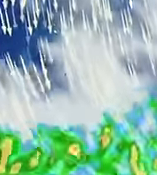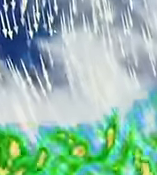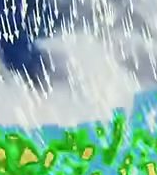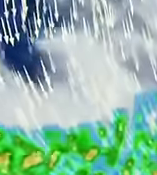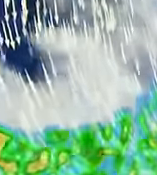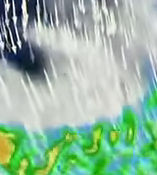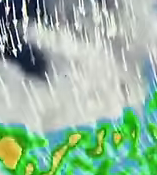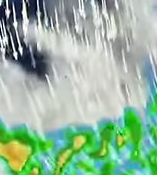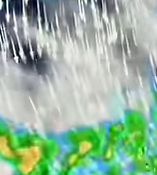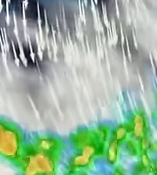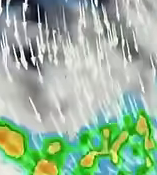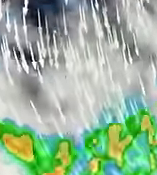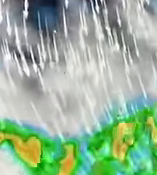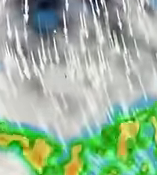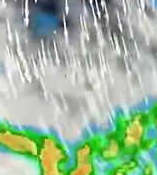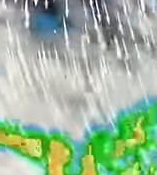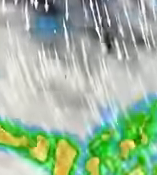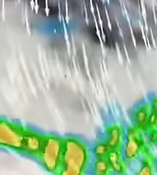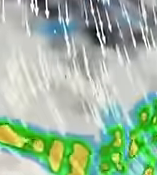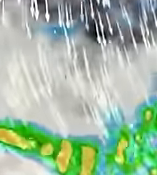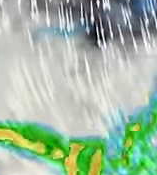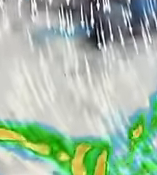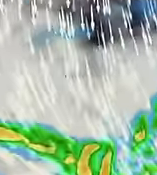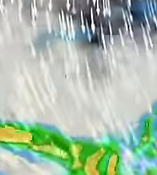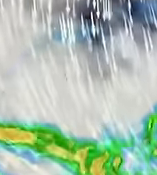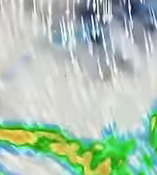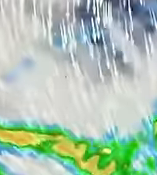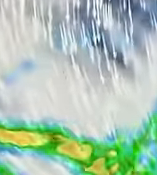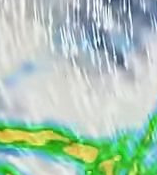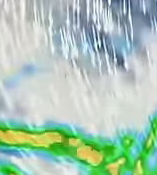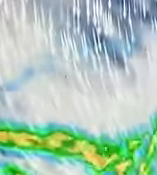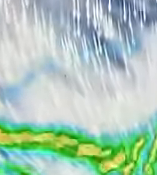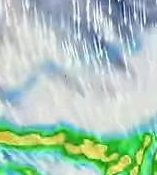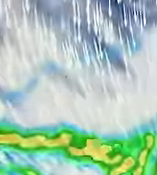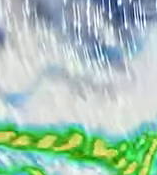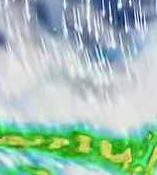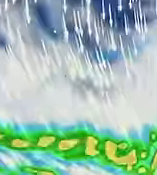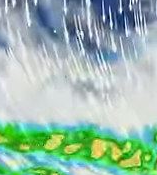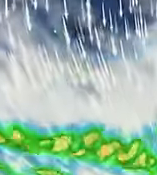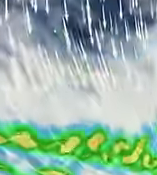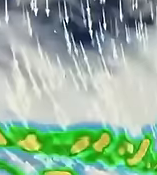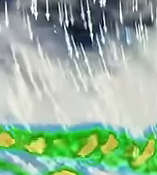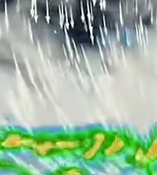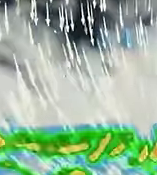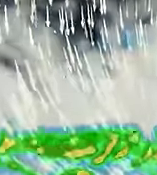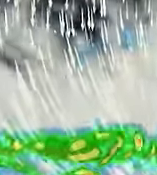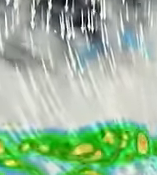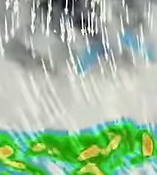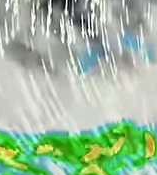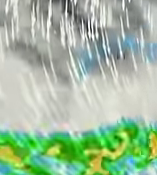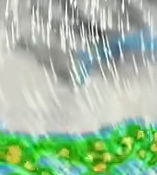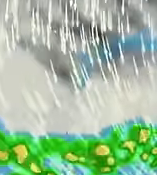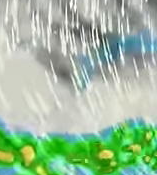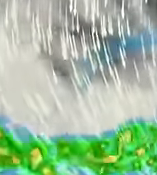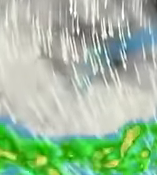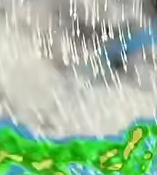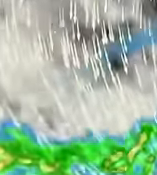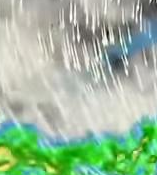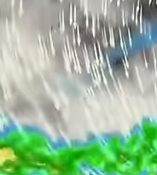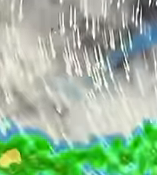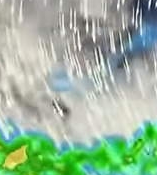ku ssemazinga wa Afrika. Bitulaga empewo enkalu okuva mu ddungu ery'omusahara nga zoolekera eggwanga